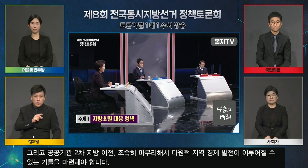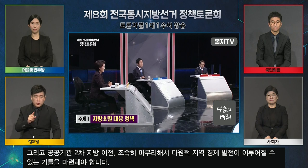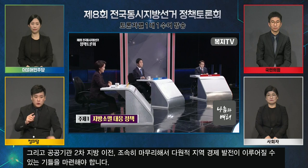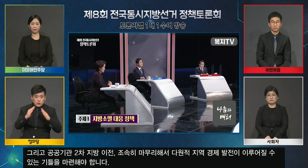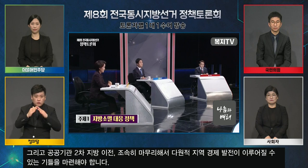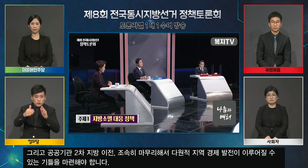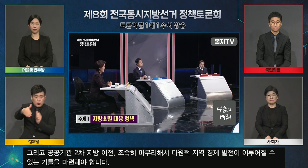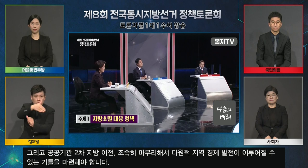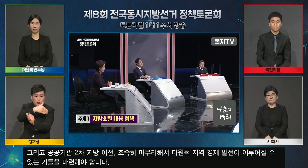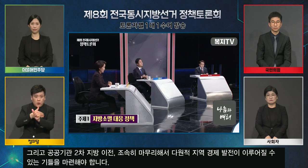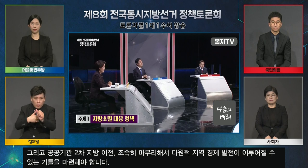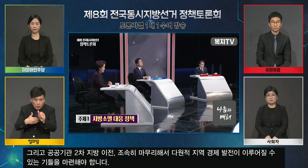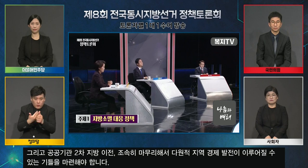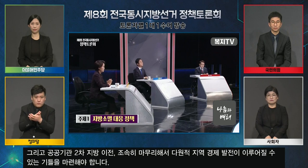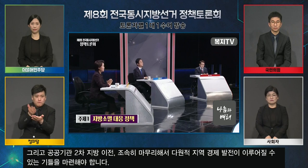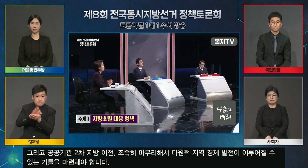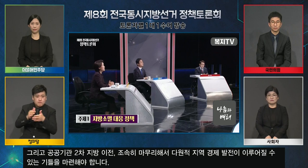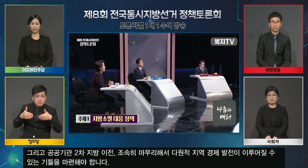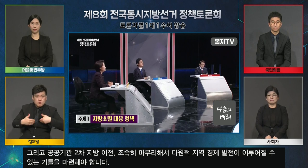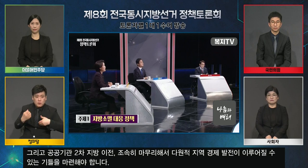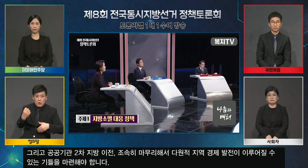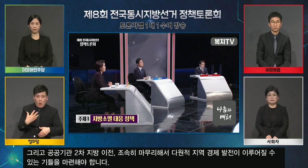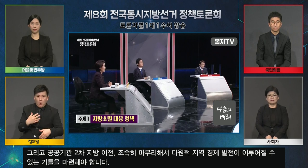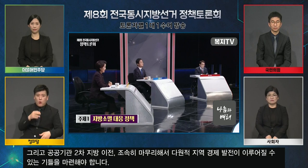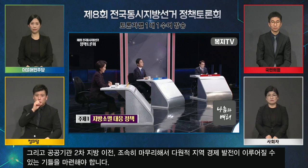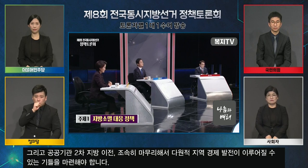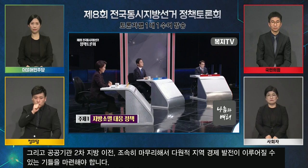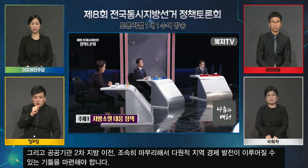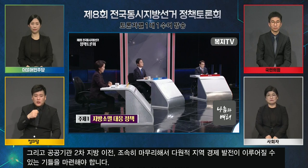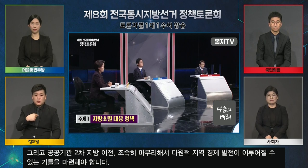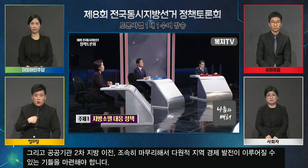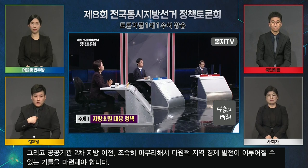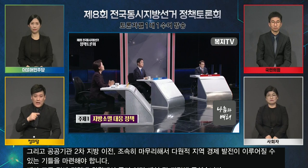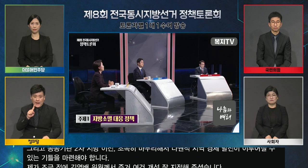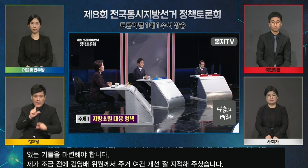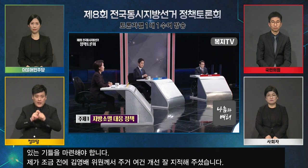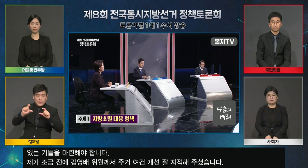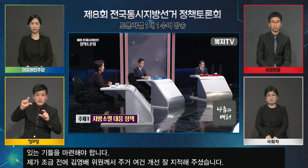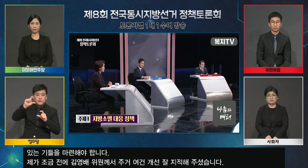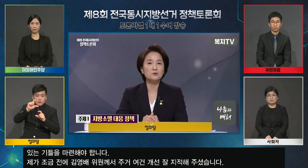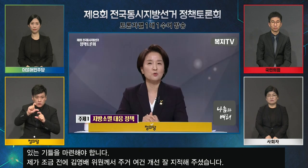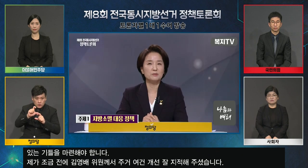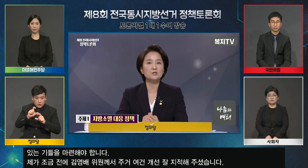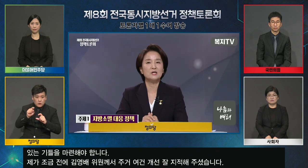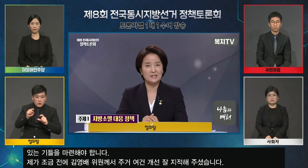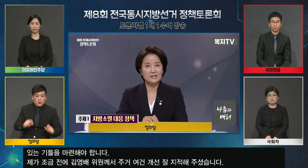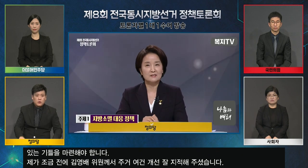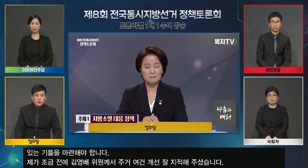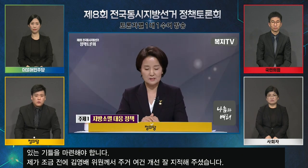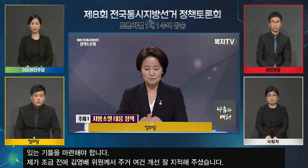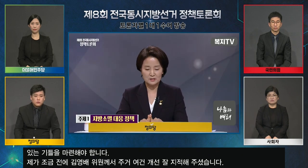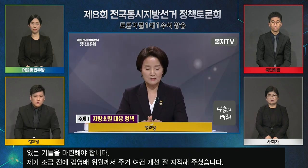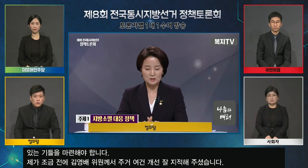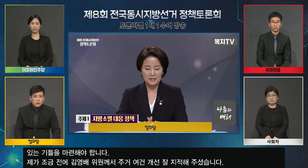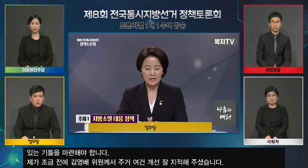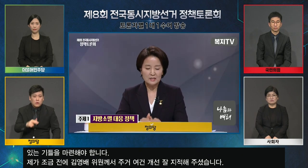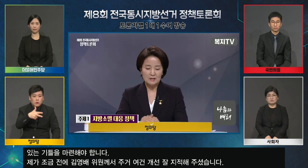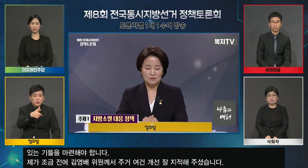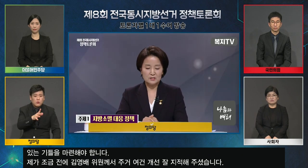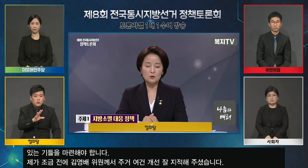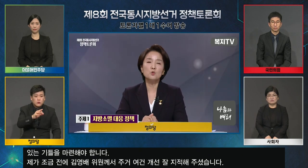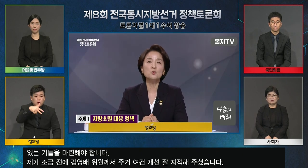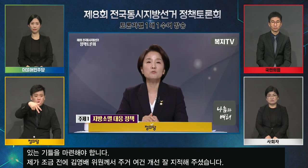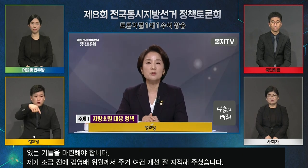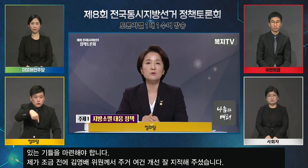잘 지적해 주셨습니다. 저는 여기서 한 발 더 나아가서 정주 여건 개선도 필요하다 말씀을 드립니다.